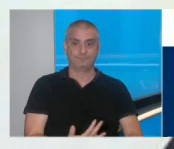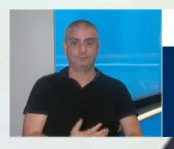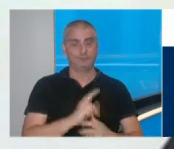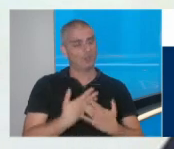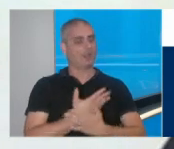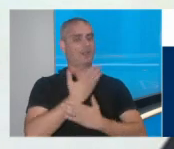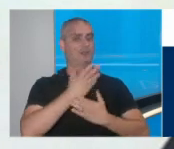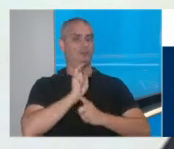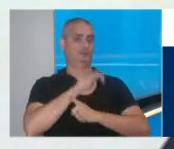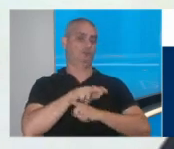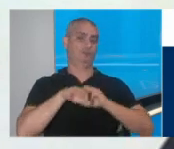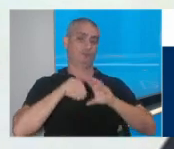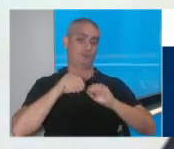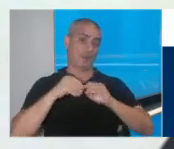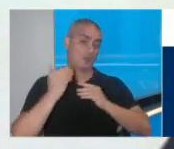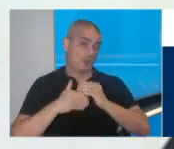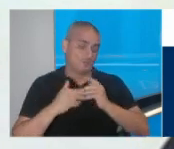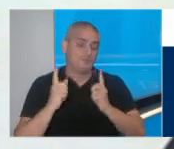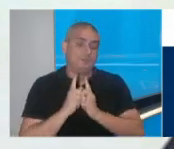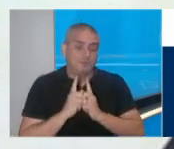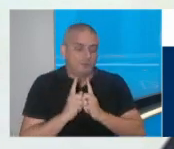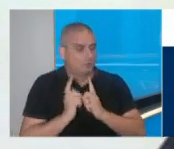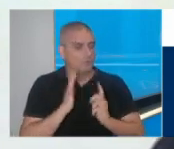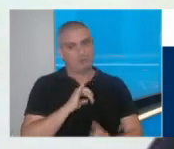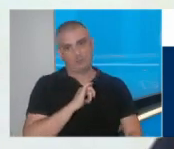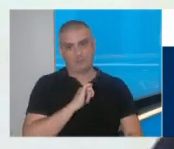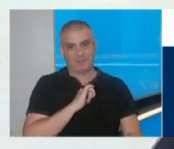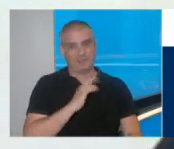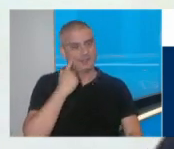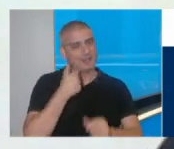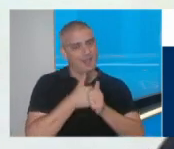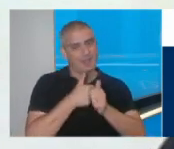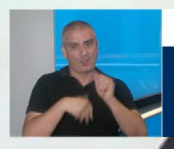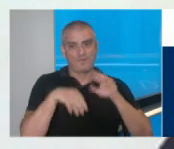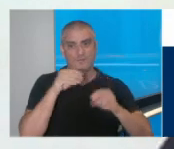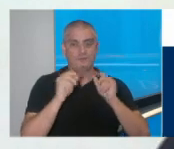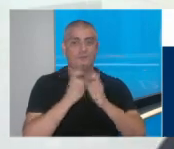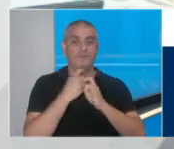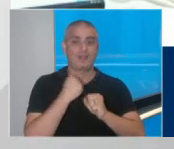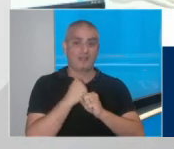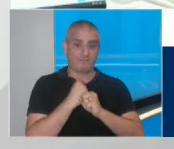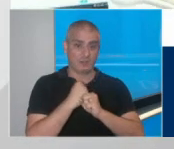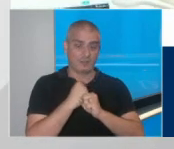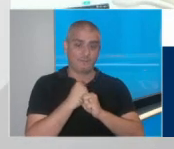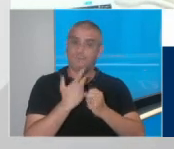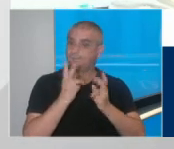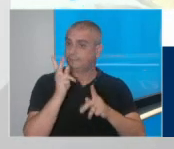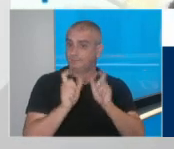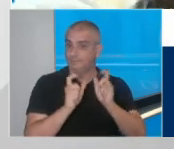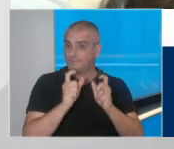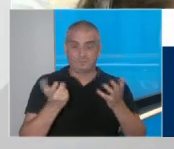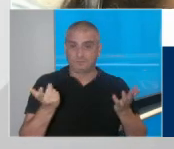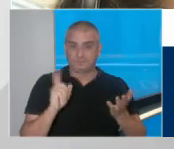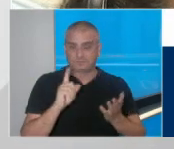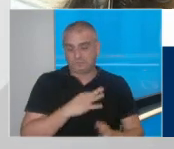הרענן יותר שנכנס בבחירות האחרונות. בקיצור, מאוד מעניין יהיה לעקוב אחרי הפריימריז של מפלגת העבודה. יש אנשים שאתה יודע,